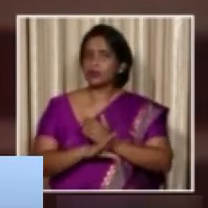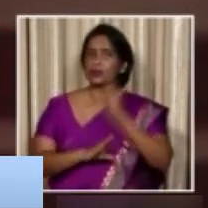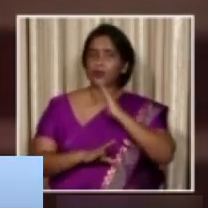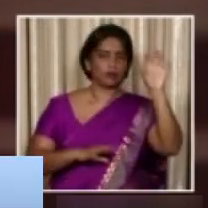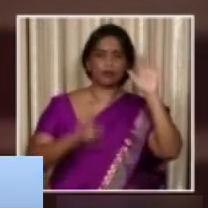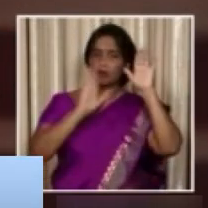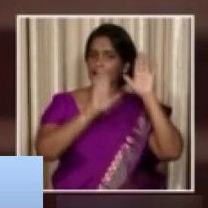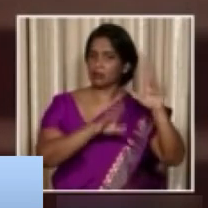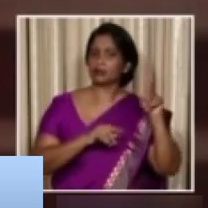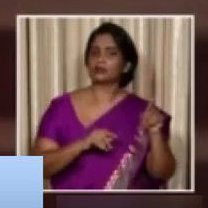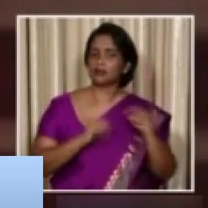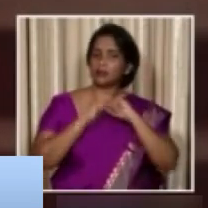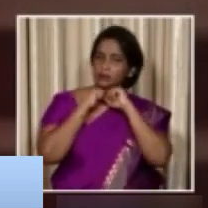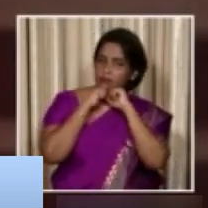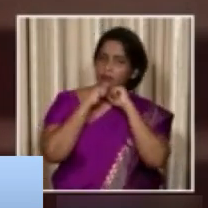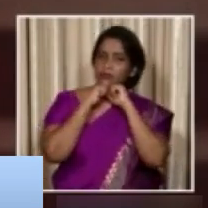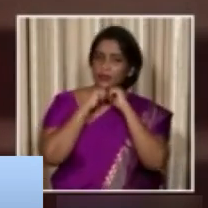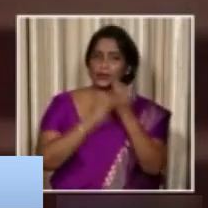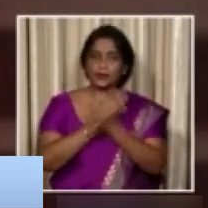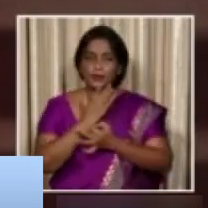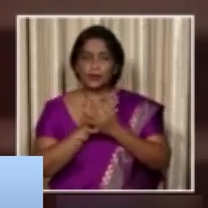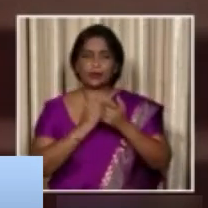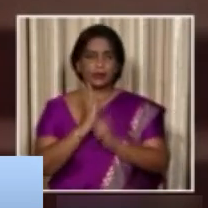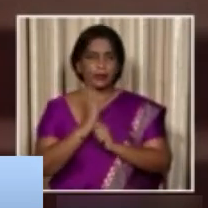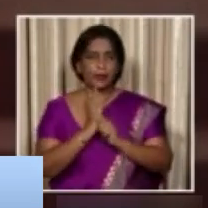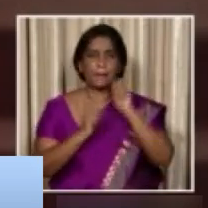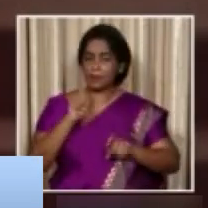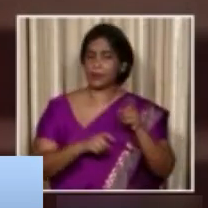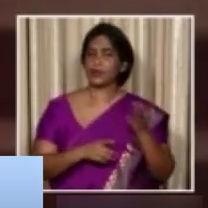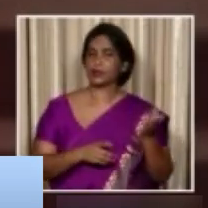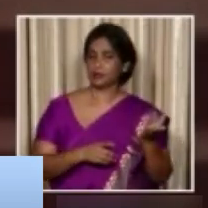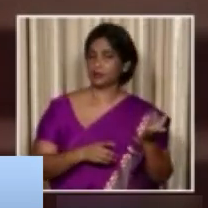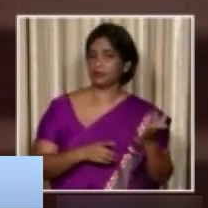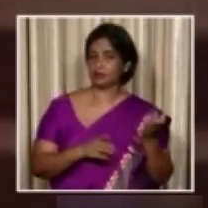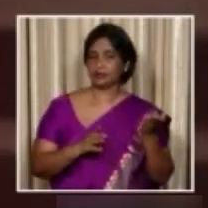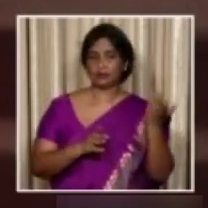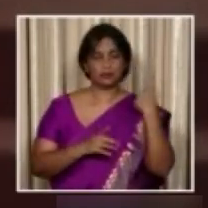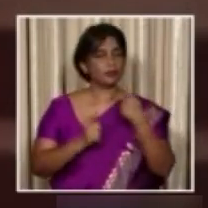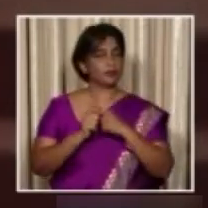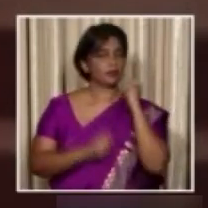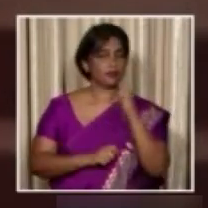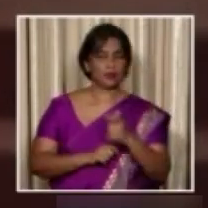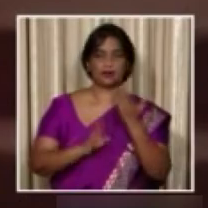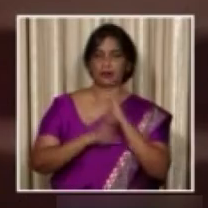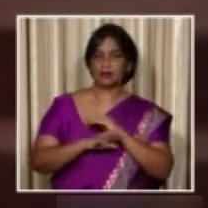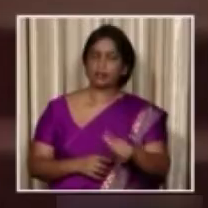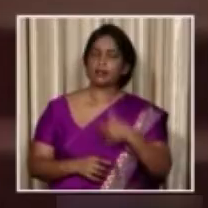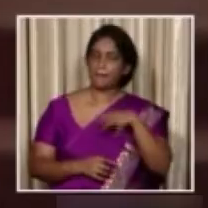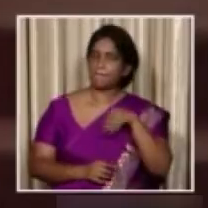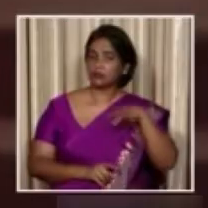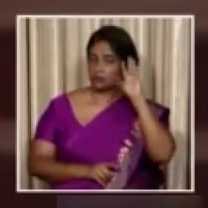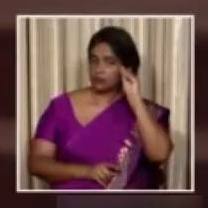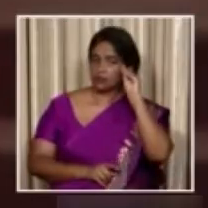රටවල් වලට වෙලා හැංගිලා හිටිය කුඩුකාරයෝ පාතාලේ මිනිස්සු තමයි එදා සල්ලි වියදම් කරේ එදා තිබි චාණ්ඩුවට විරුද්ධව.